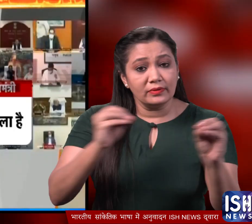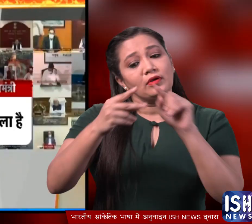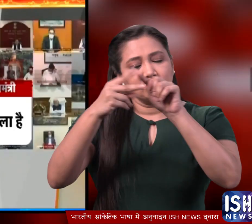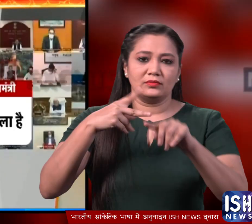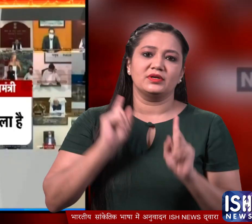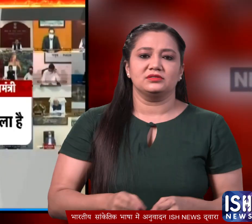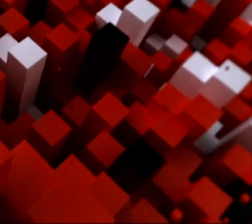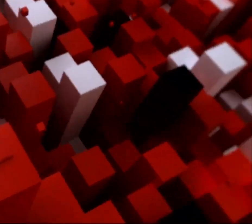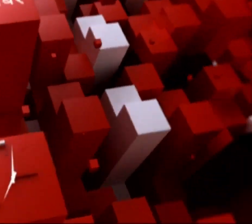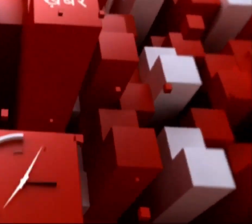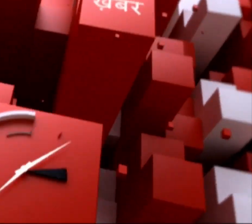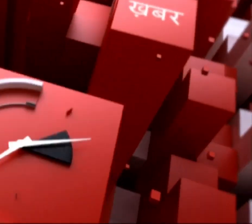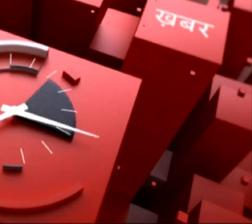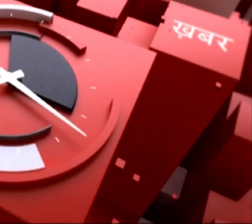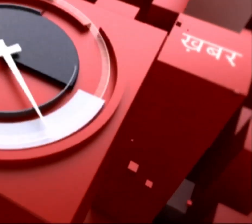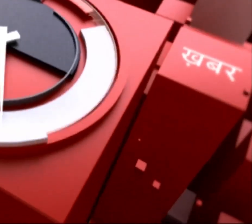نہیں ملا ہے